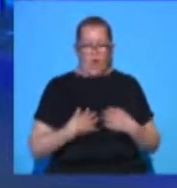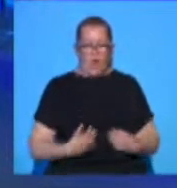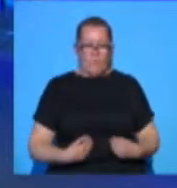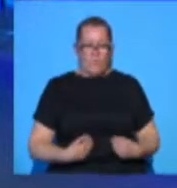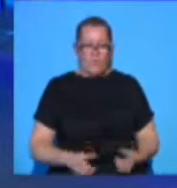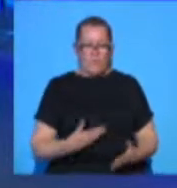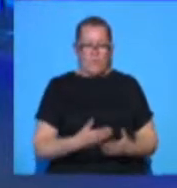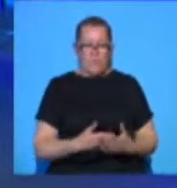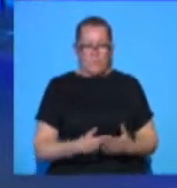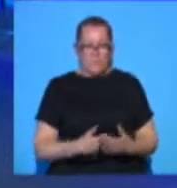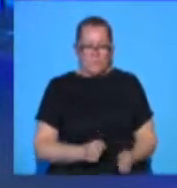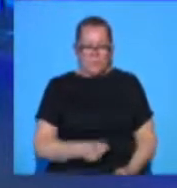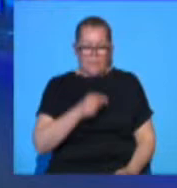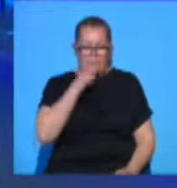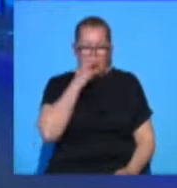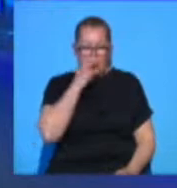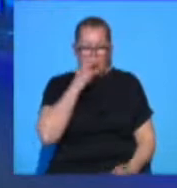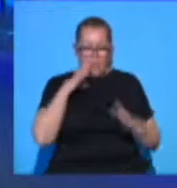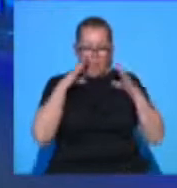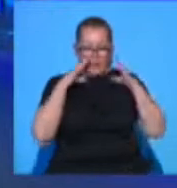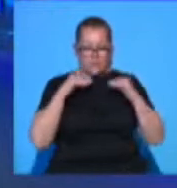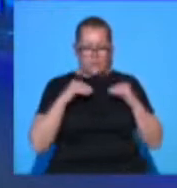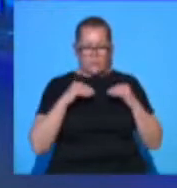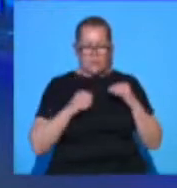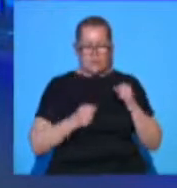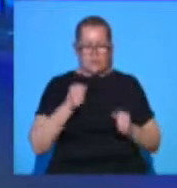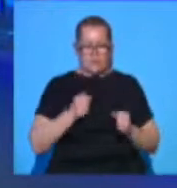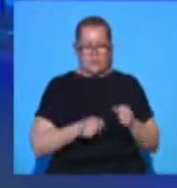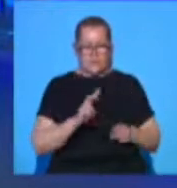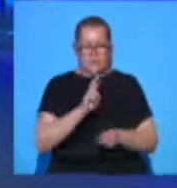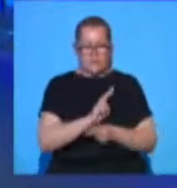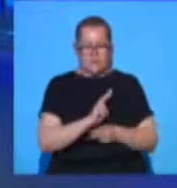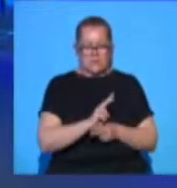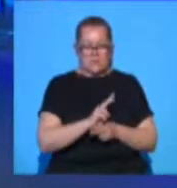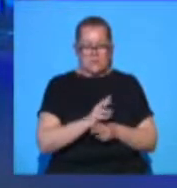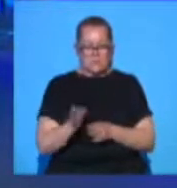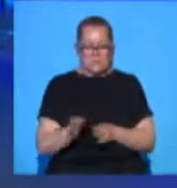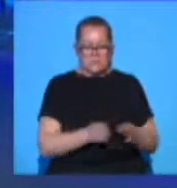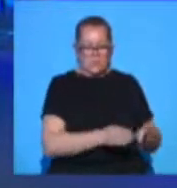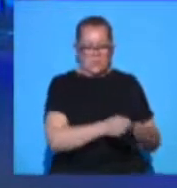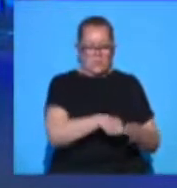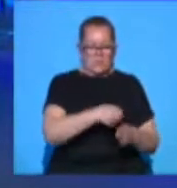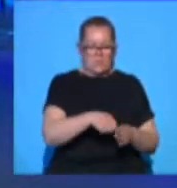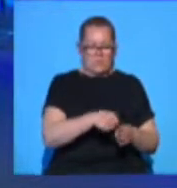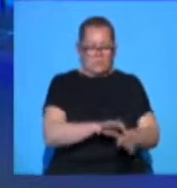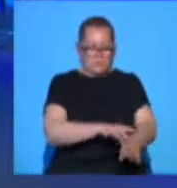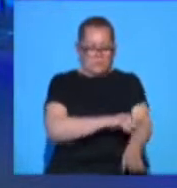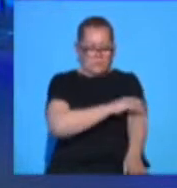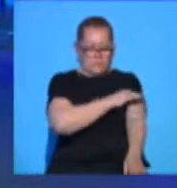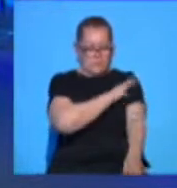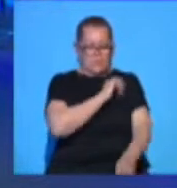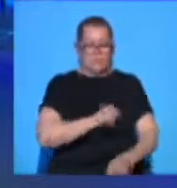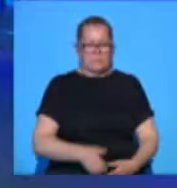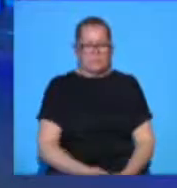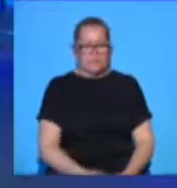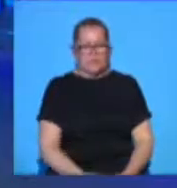oboseala, deoarece se pare că șoferul a adormit la volan. Vă avertizăm că urmează imagini cu impact emoțional.